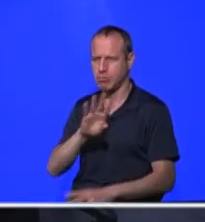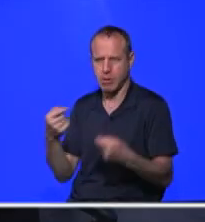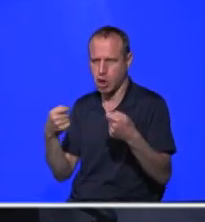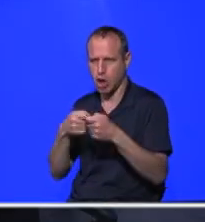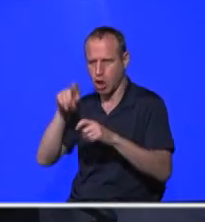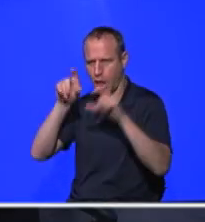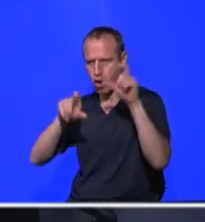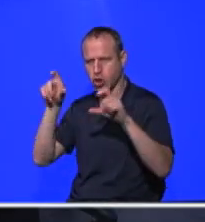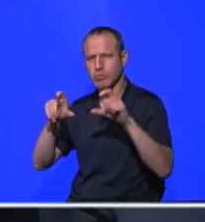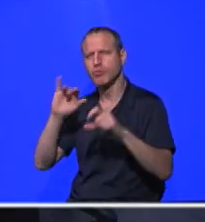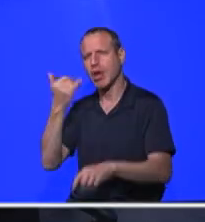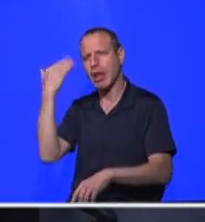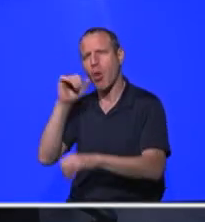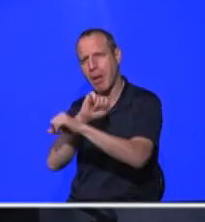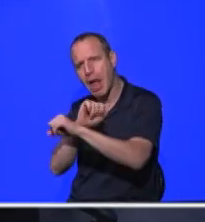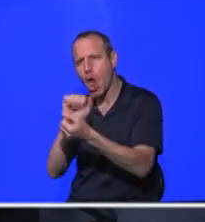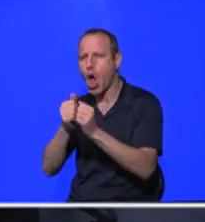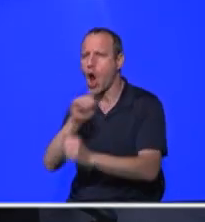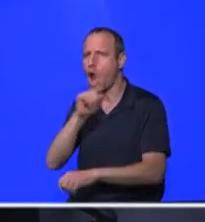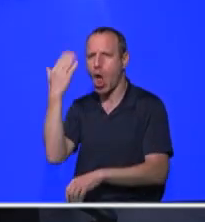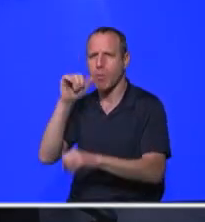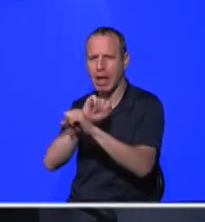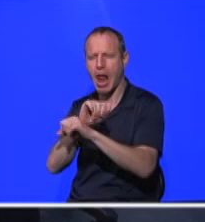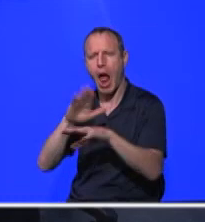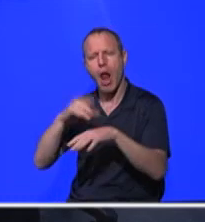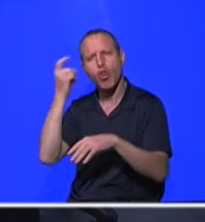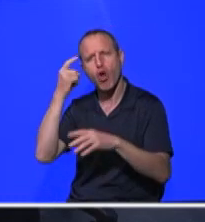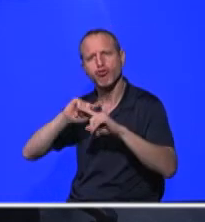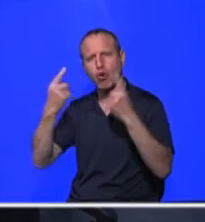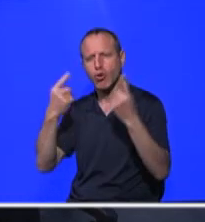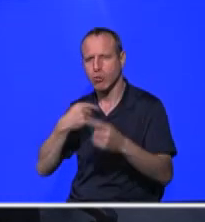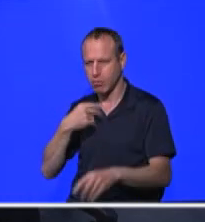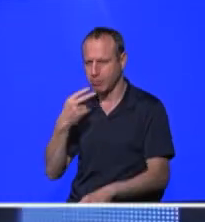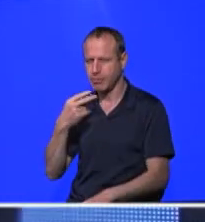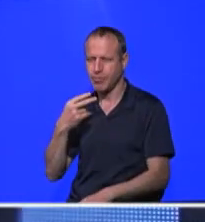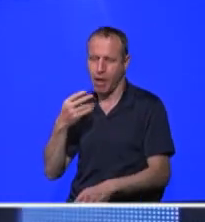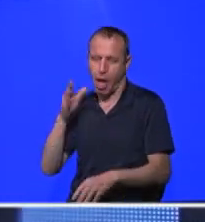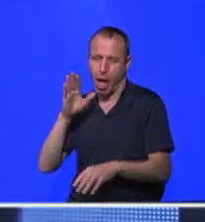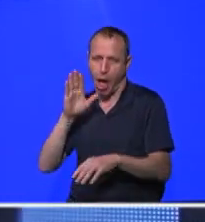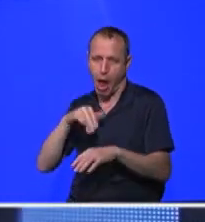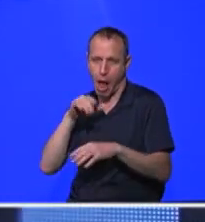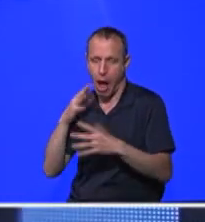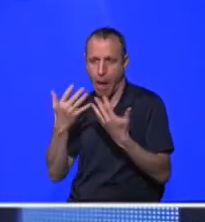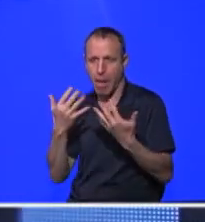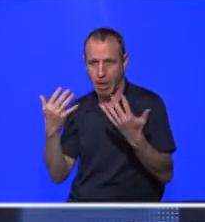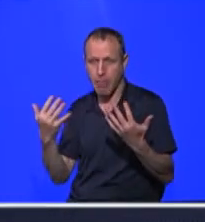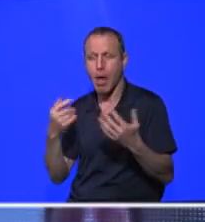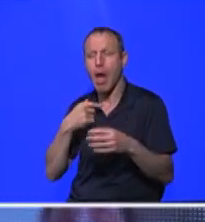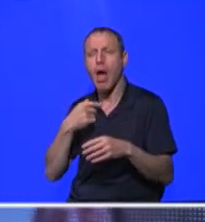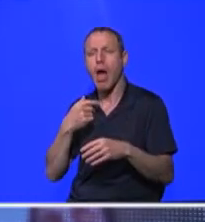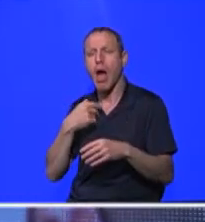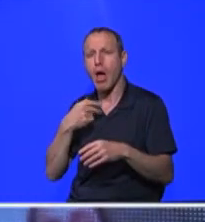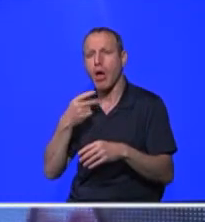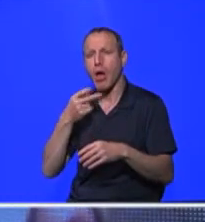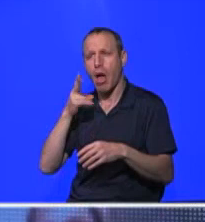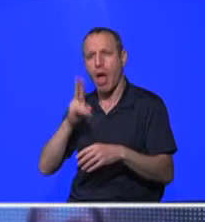לאנשים שכן היו בכלא או לא היו בכלא, על דעות שונות. על אחת כמה וכמה, שכמה שאנחנו מנסים להיות נאורים וליברליים